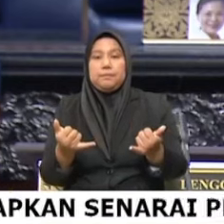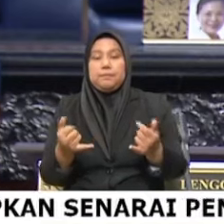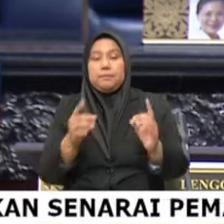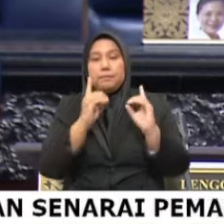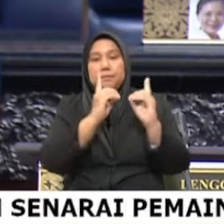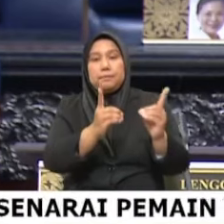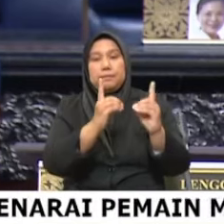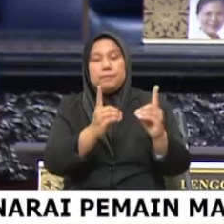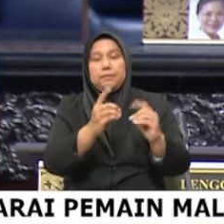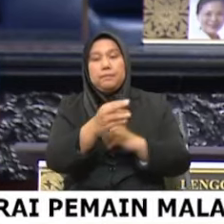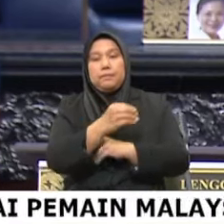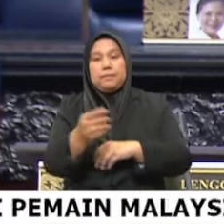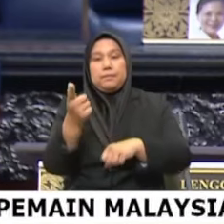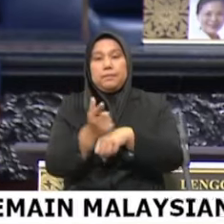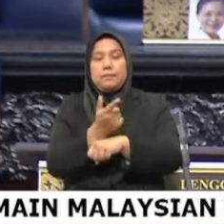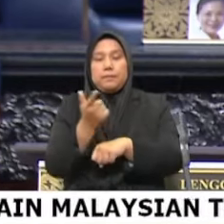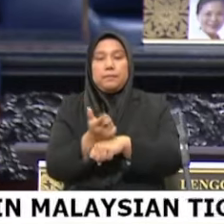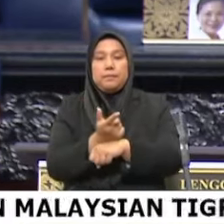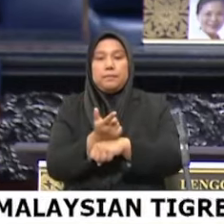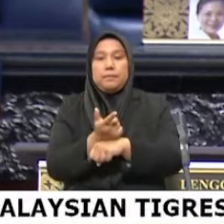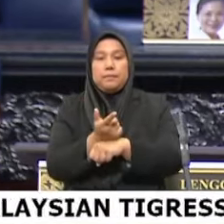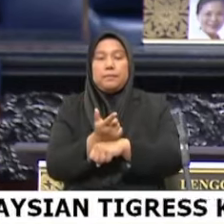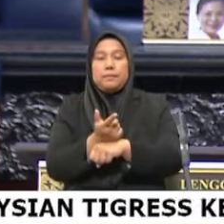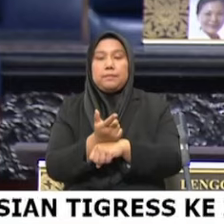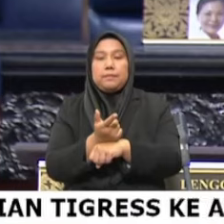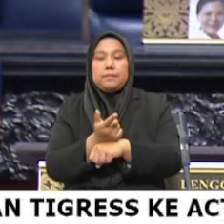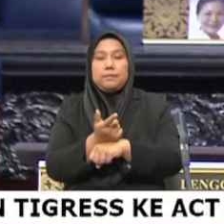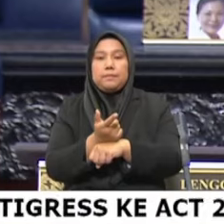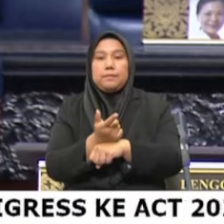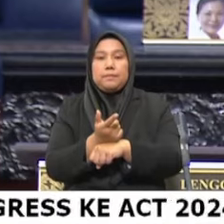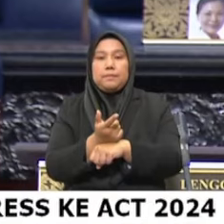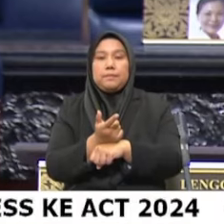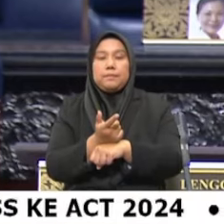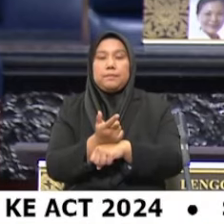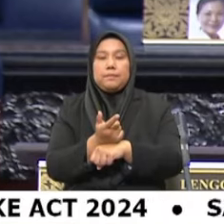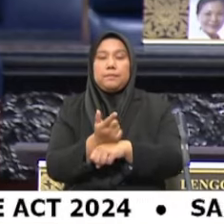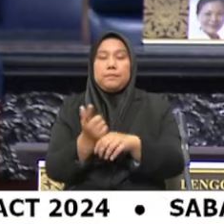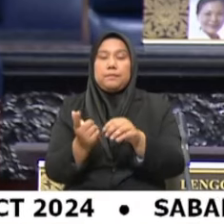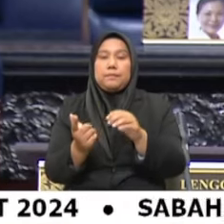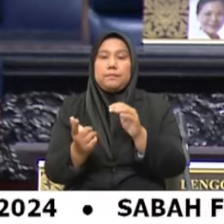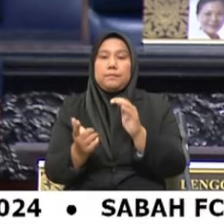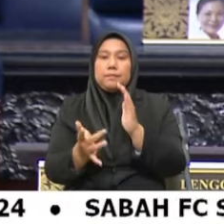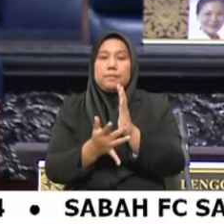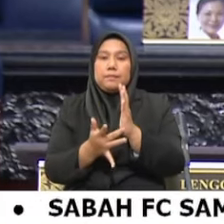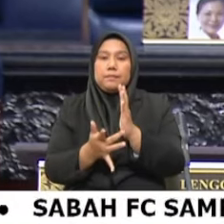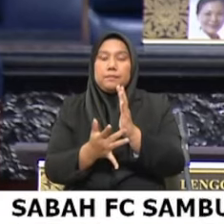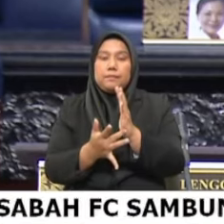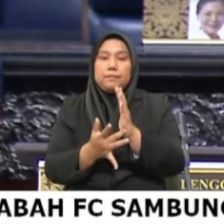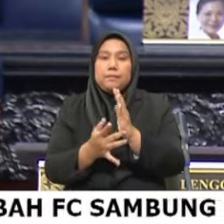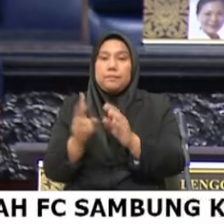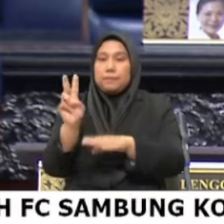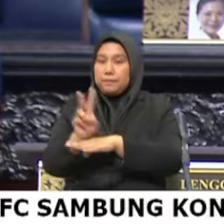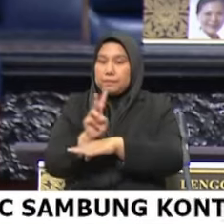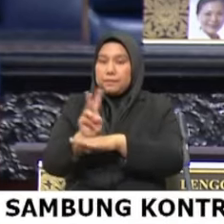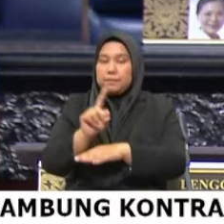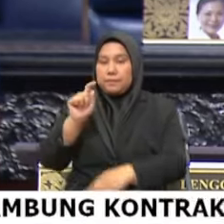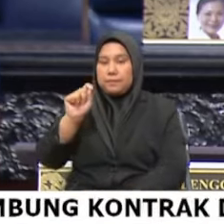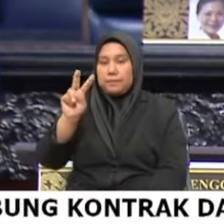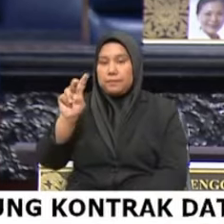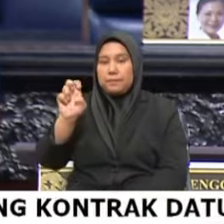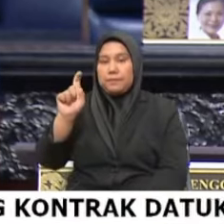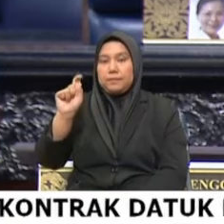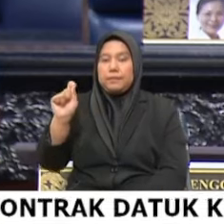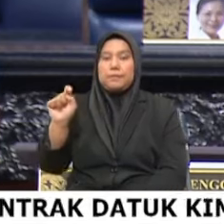pendidikan dan latihan dan pendidikan ataupun latihan dan teknologi teknikal dan vocational TVET di